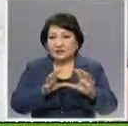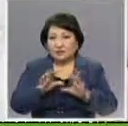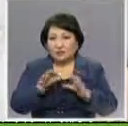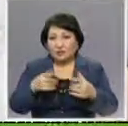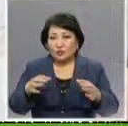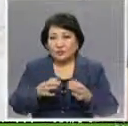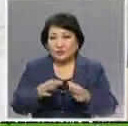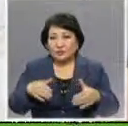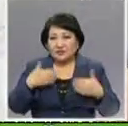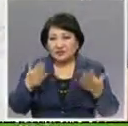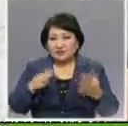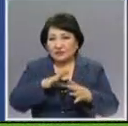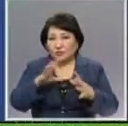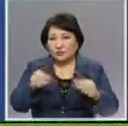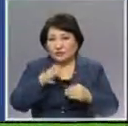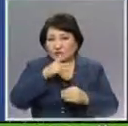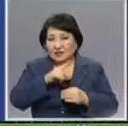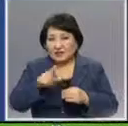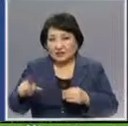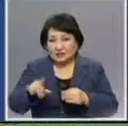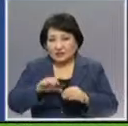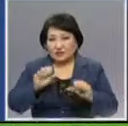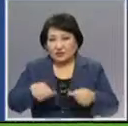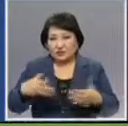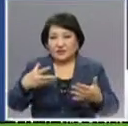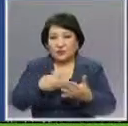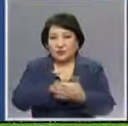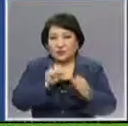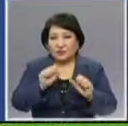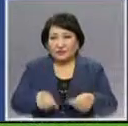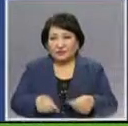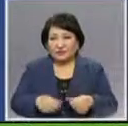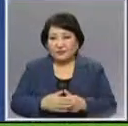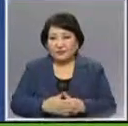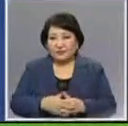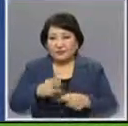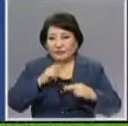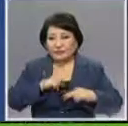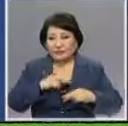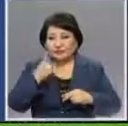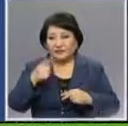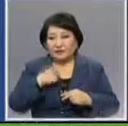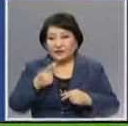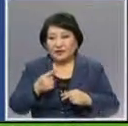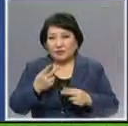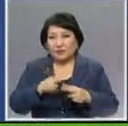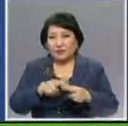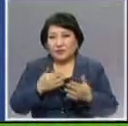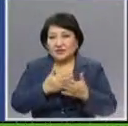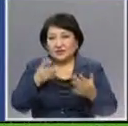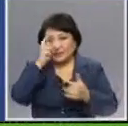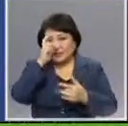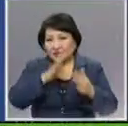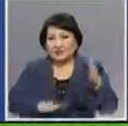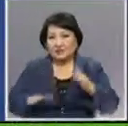эпидкезең бойы егуге болады екен. Примакок инфекциясына қарсы жұмыстар дейтін болсақ, келетін болсақ, бұл біздің